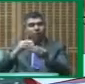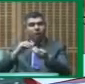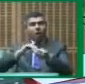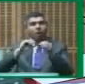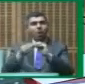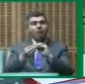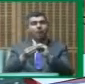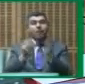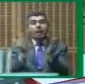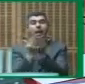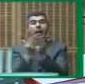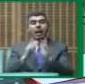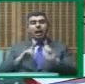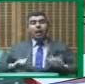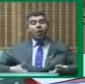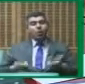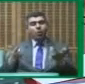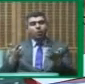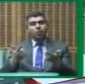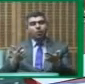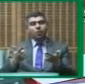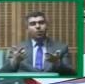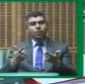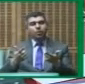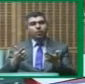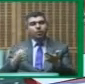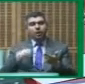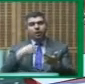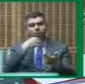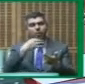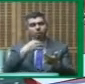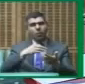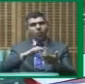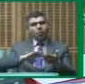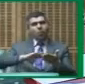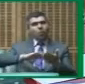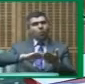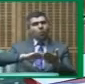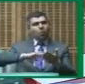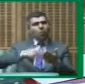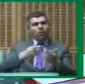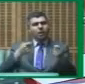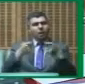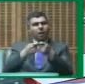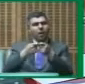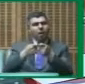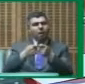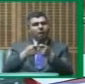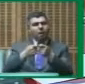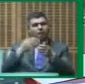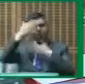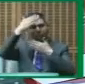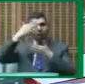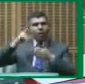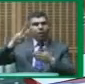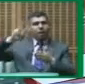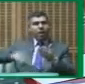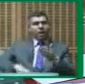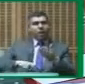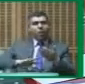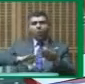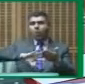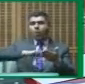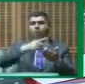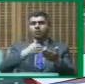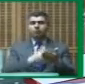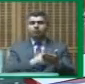هذه الإشكالية ديال التعليم. لحقيقة ليست لا لا لا ما كاينش هناك مغربي يرضى عليها. النتائج اللي تعنا